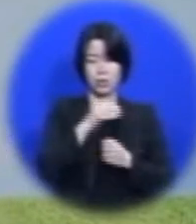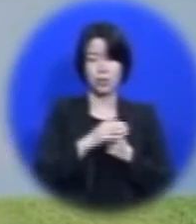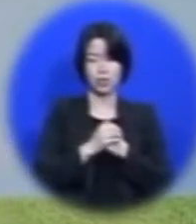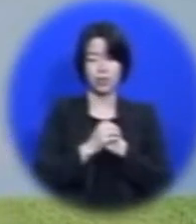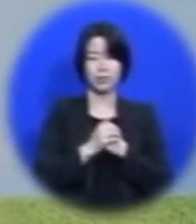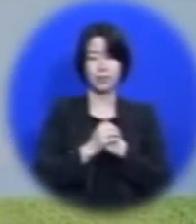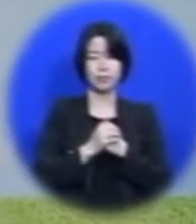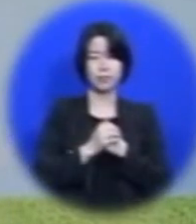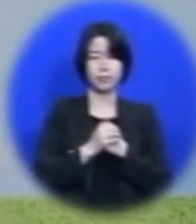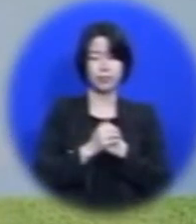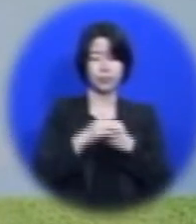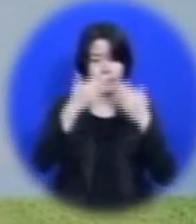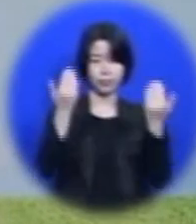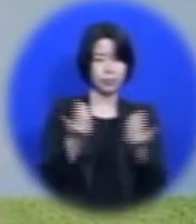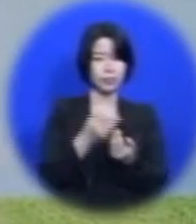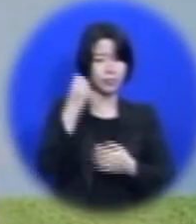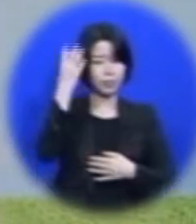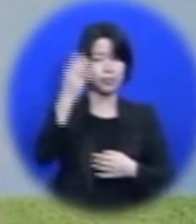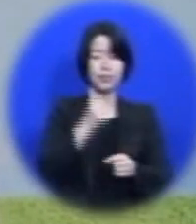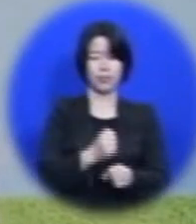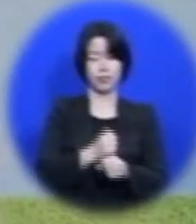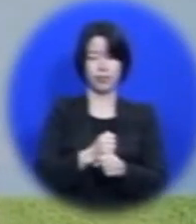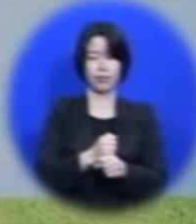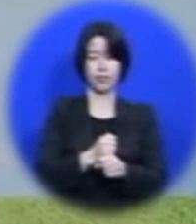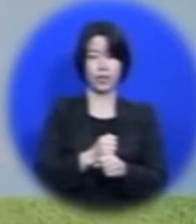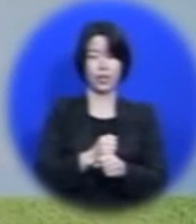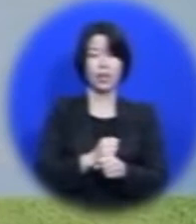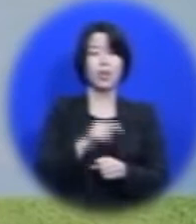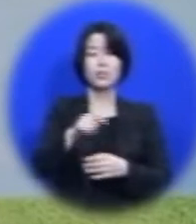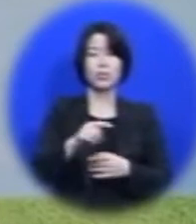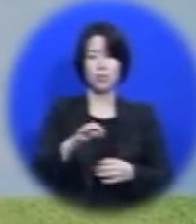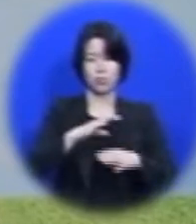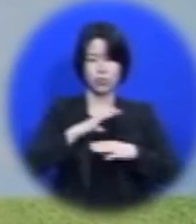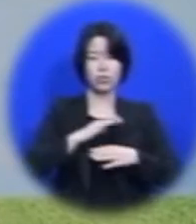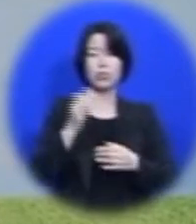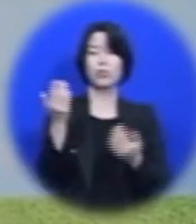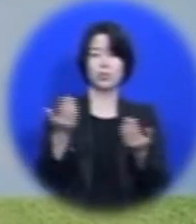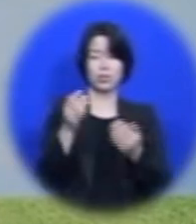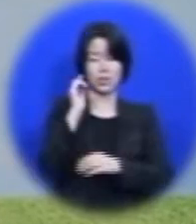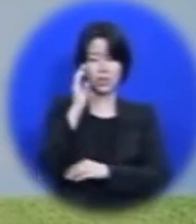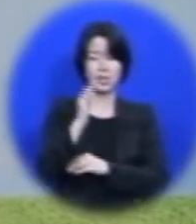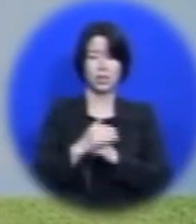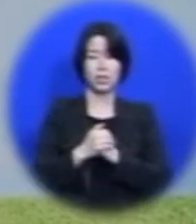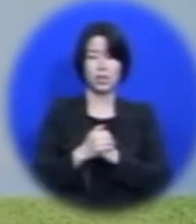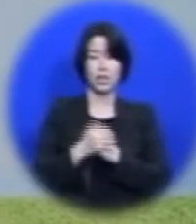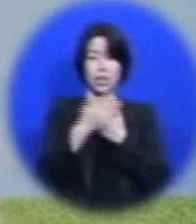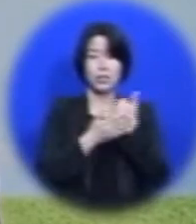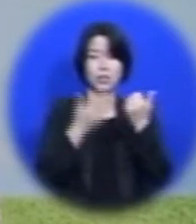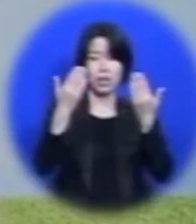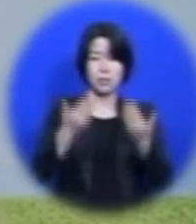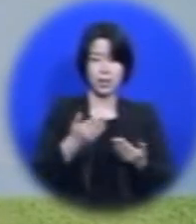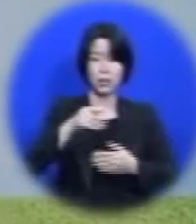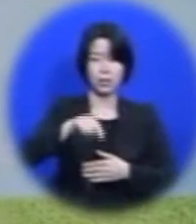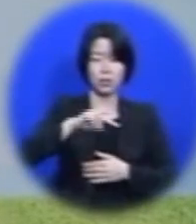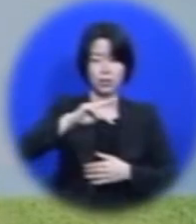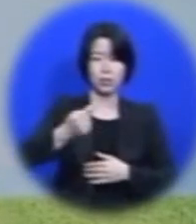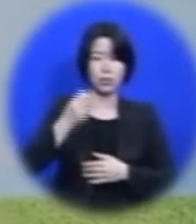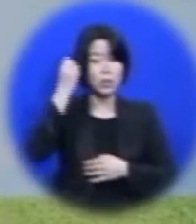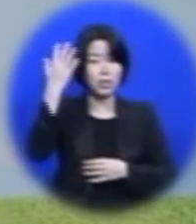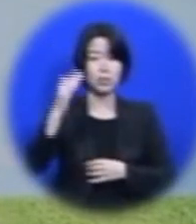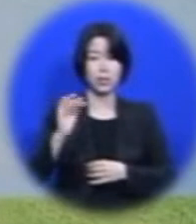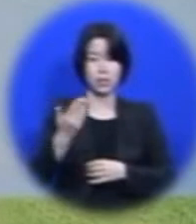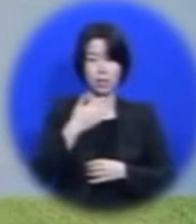가사에. 다 잊어버리게 만드니까. 그래, 이건 무서운 이야기예요. 은혜 받은 것도 잊어버리게 되는 거